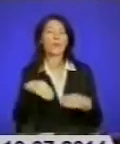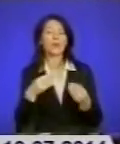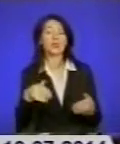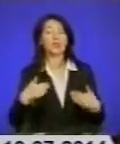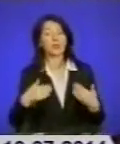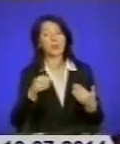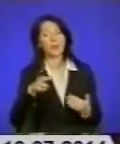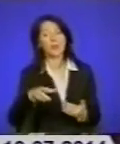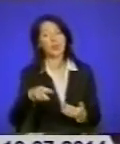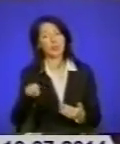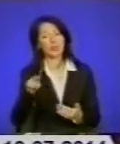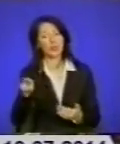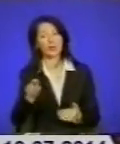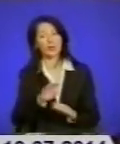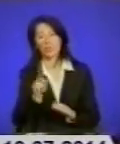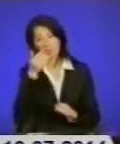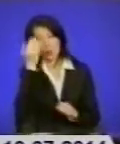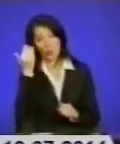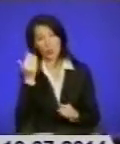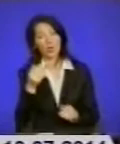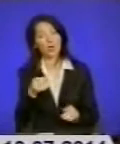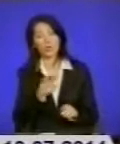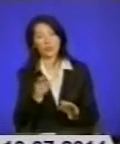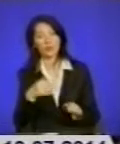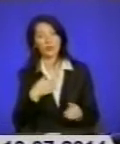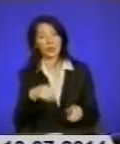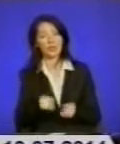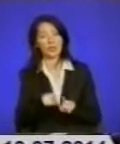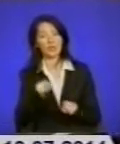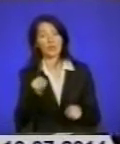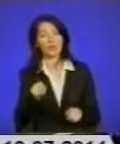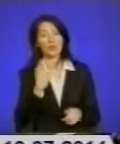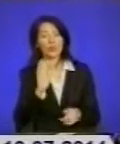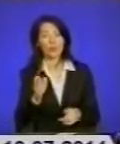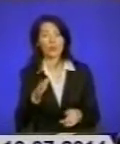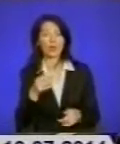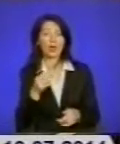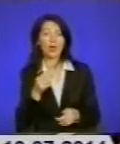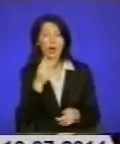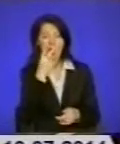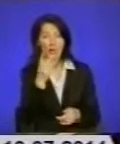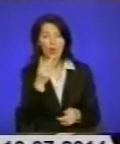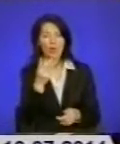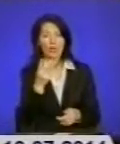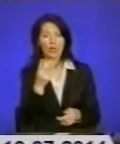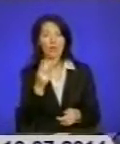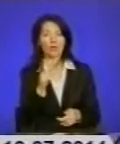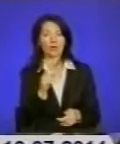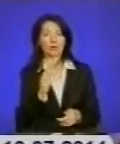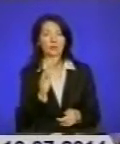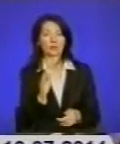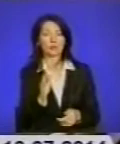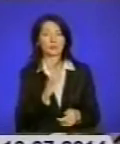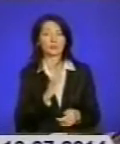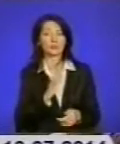Чи забула?» «Ні, я передала». Отаким він був. Бачила його десь ще перед тим, як